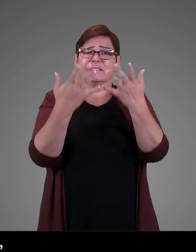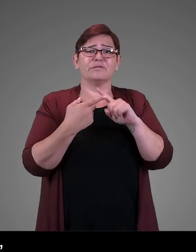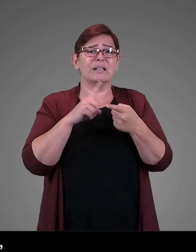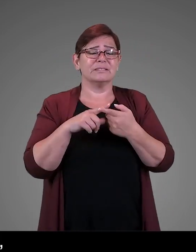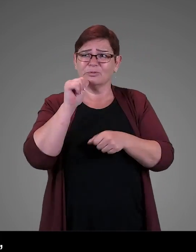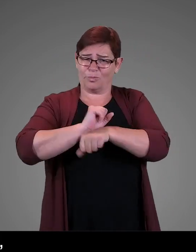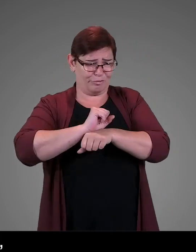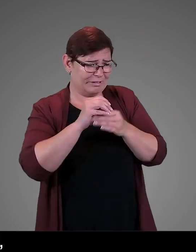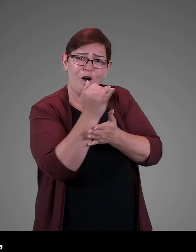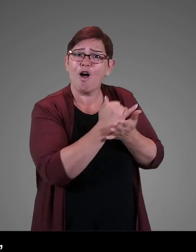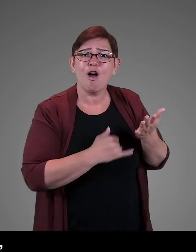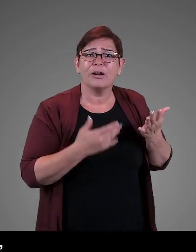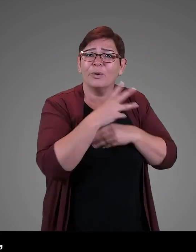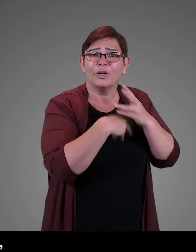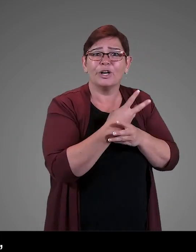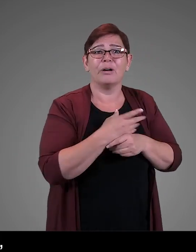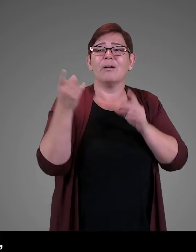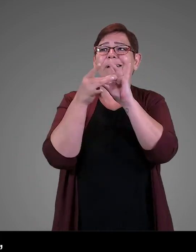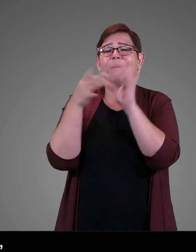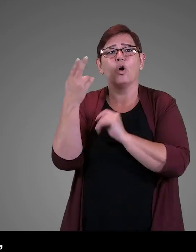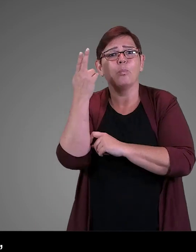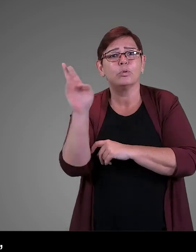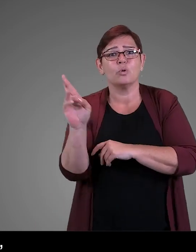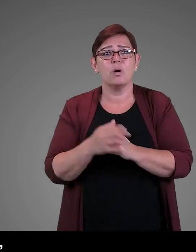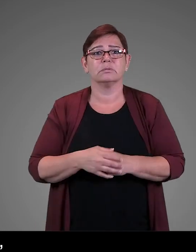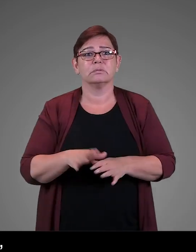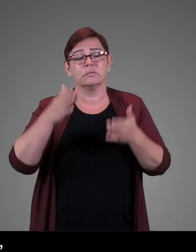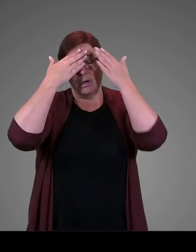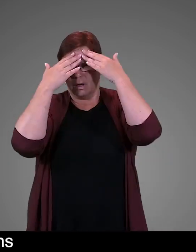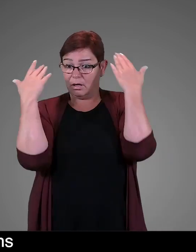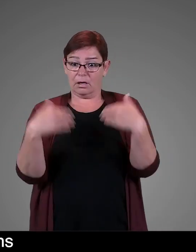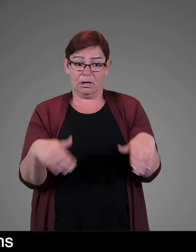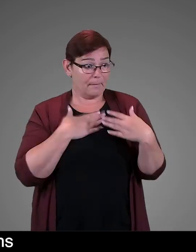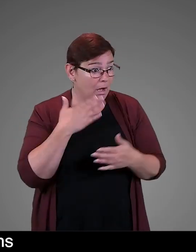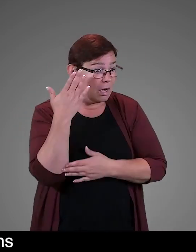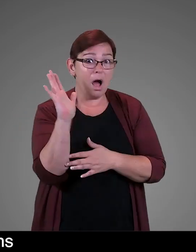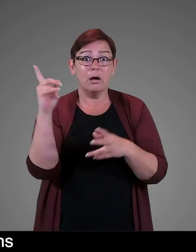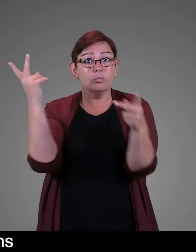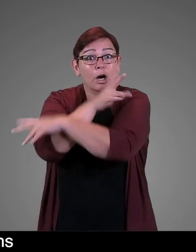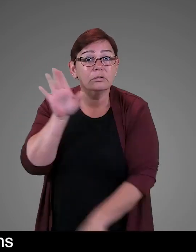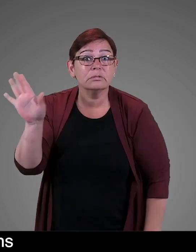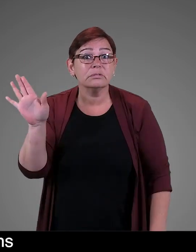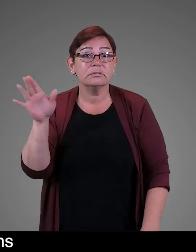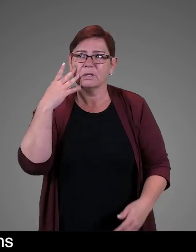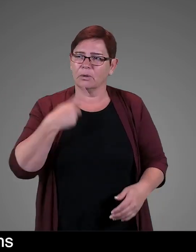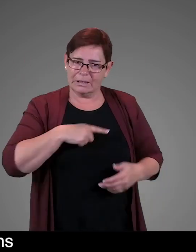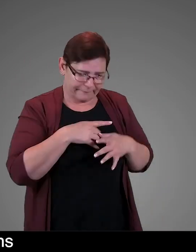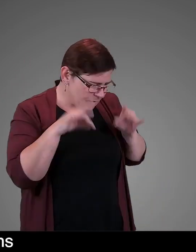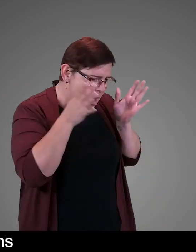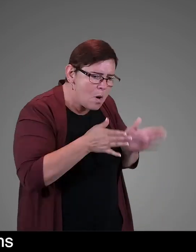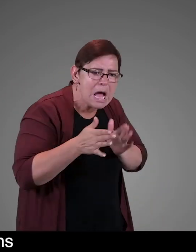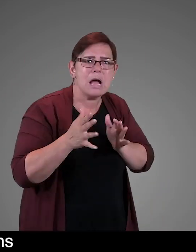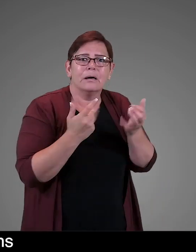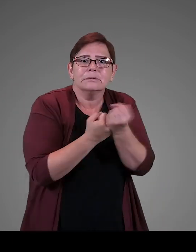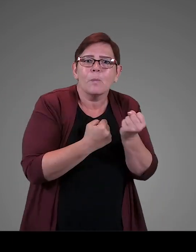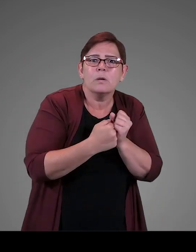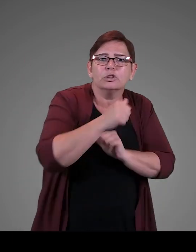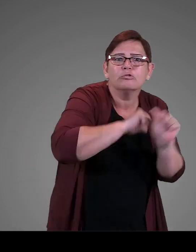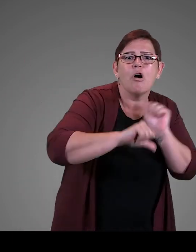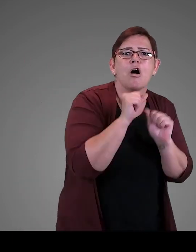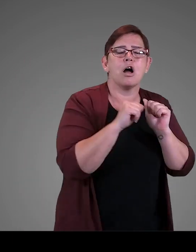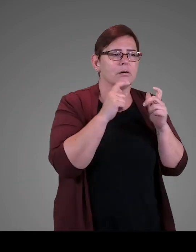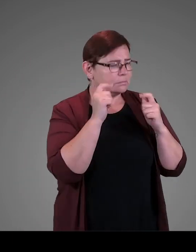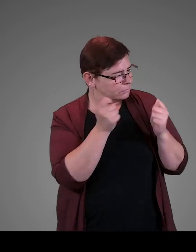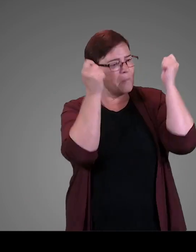ressources humaines, oh my God! C'est encore pire, parce que nous avons trouvé des moyens de nous soutenir et